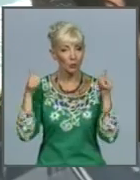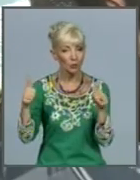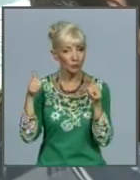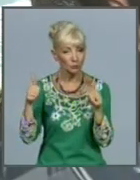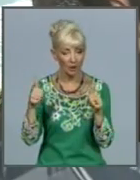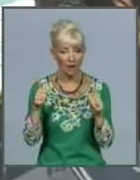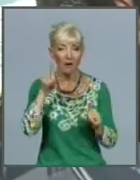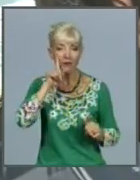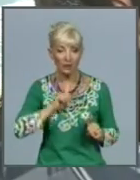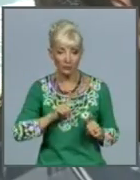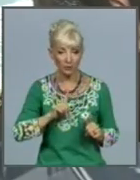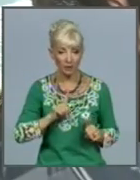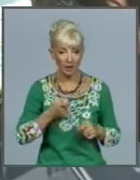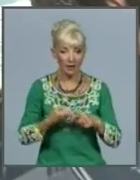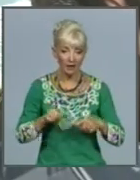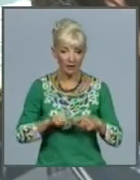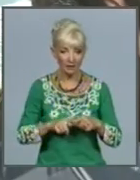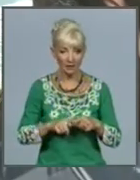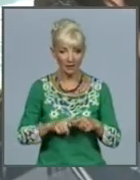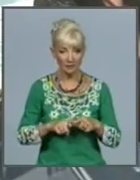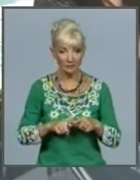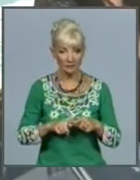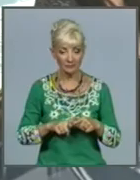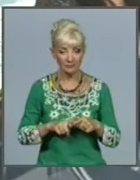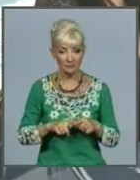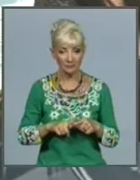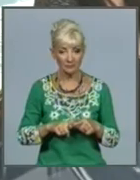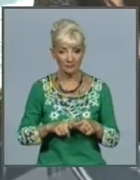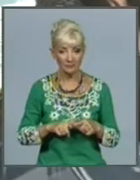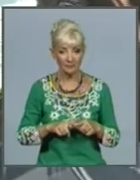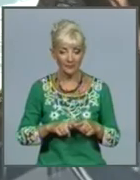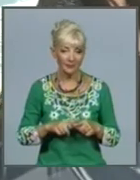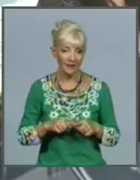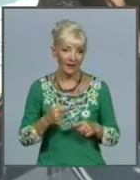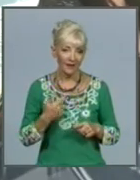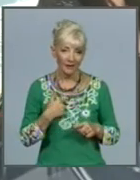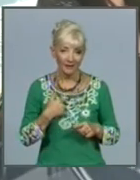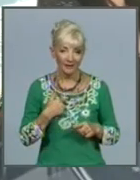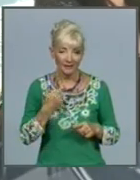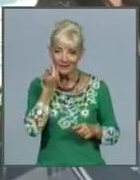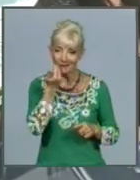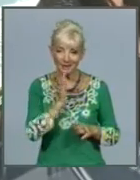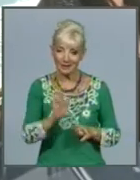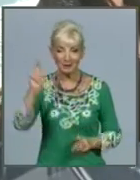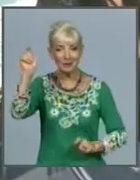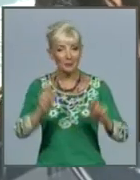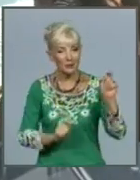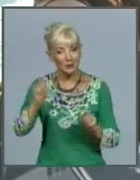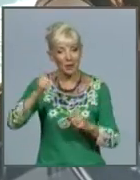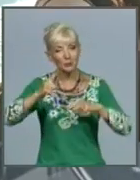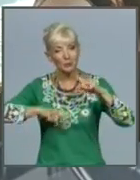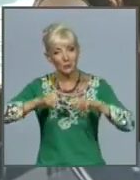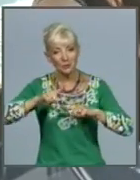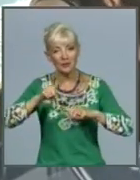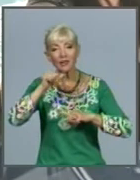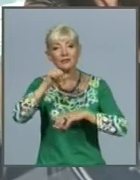есть и не стыдно, знаете, вот приезжают родственники откуда-то, неважно, даже за границей. А не